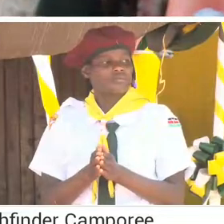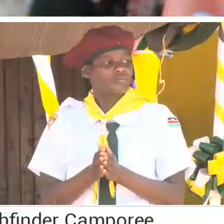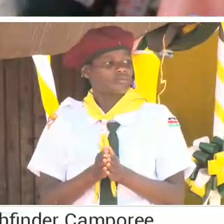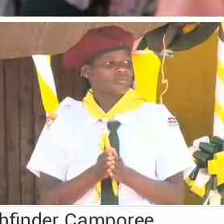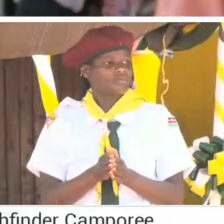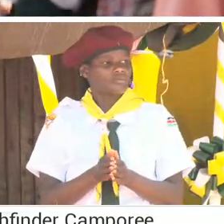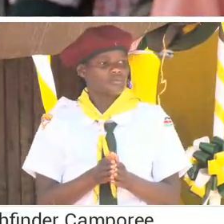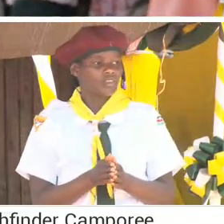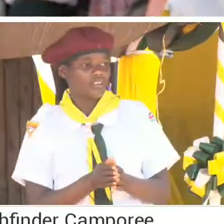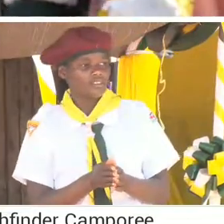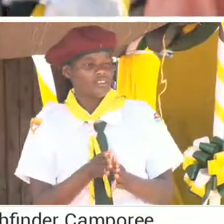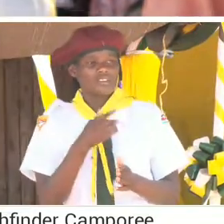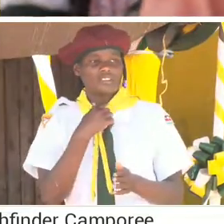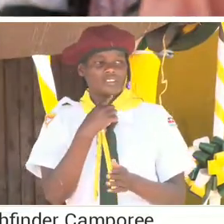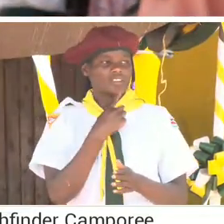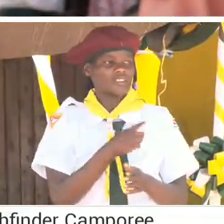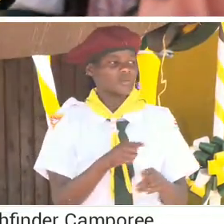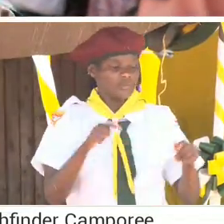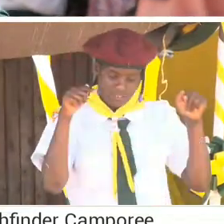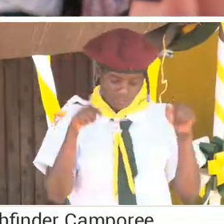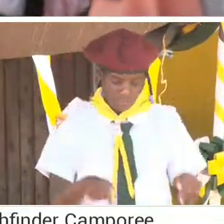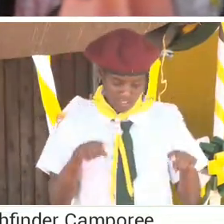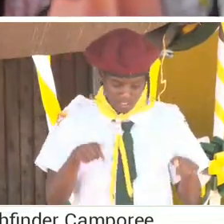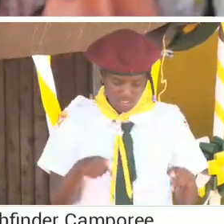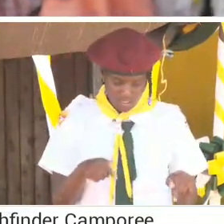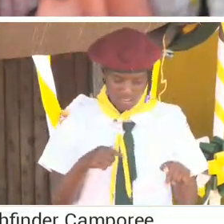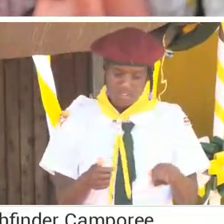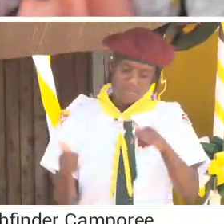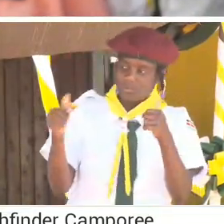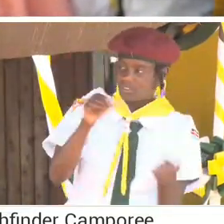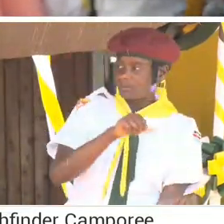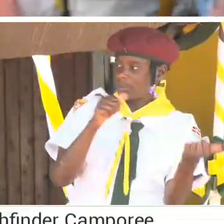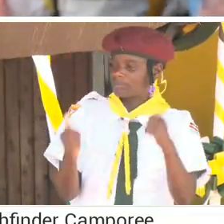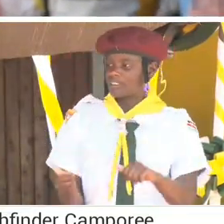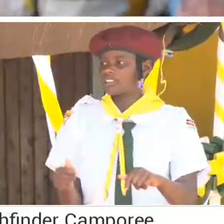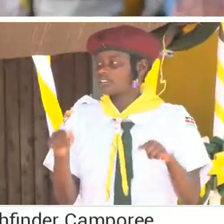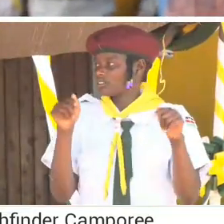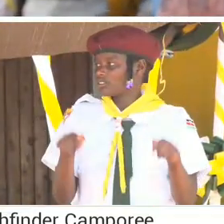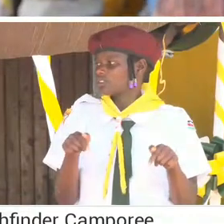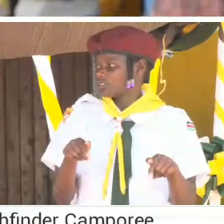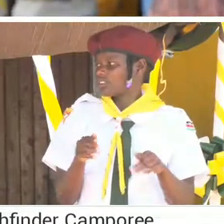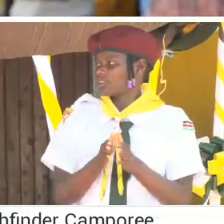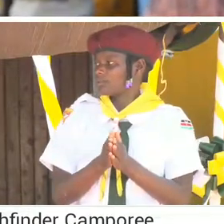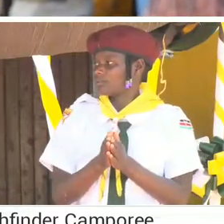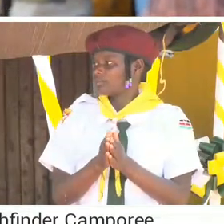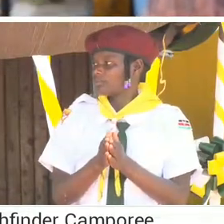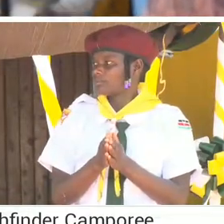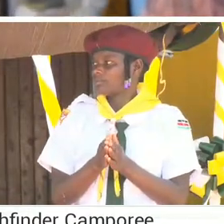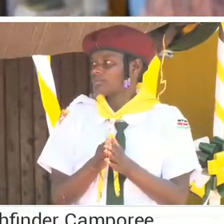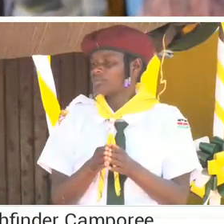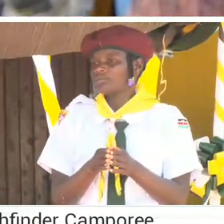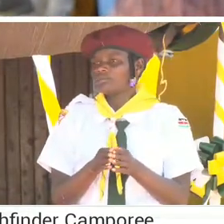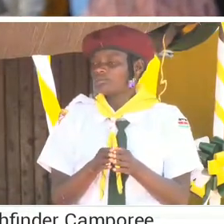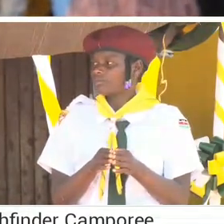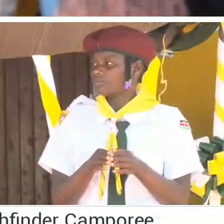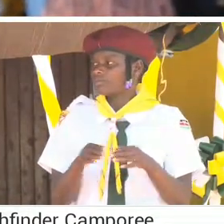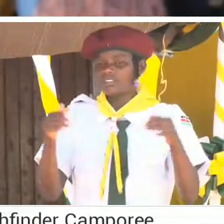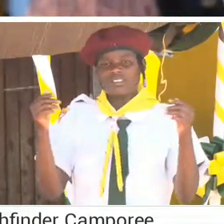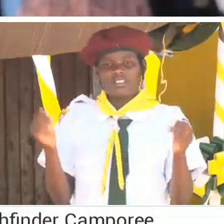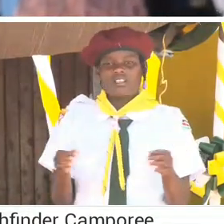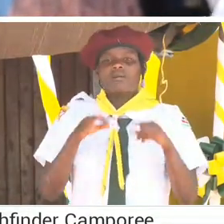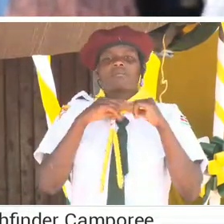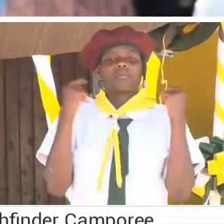utabatizwa. Yaani wala si mbali, leo leo mpango utafanyika. Wachungaji wako hapa, na muona hata president yuko hapa, na